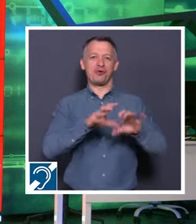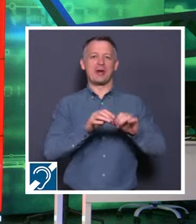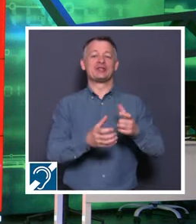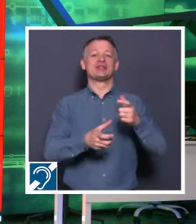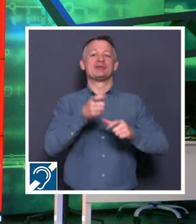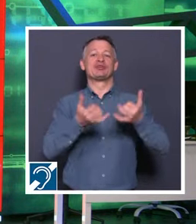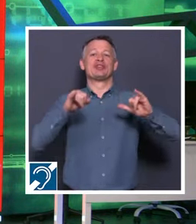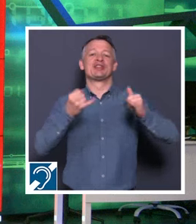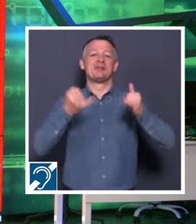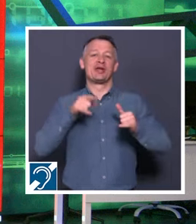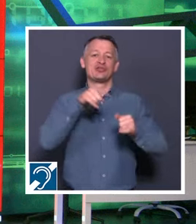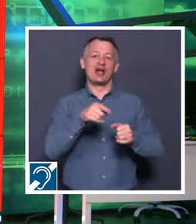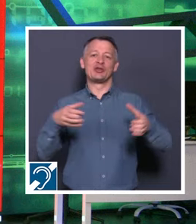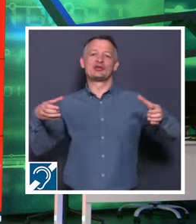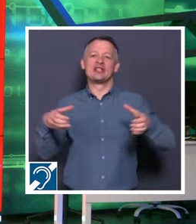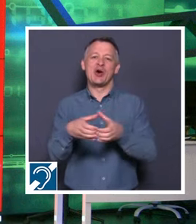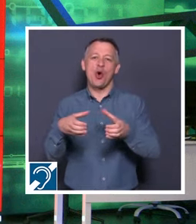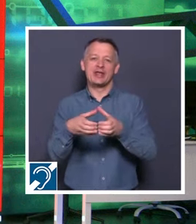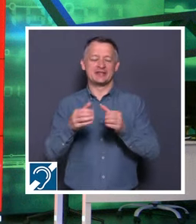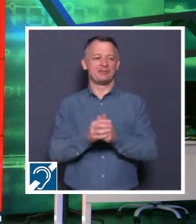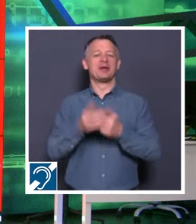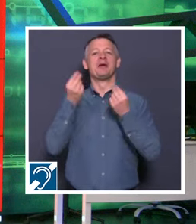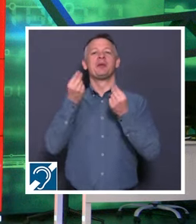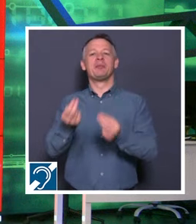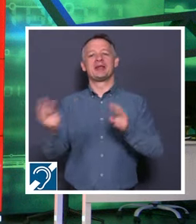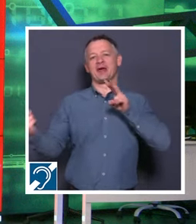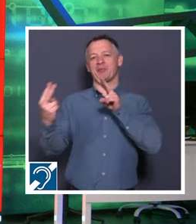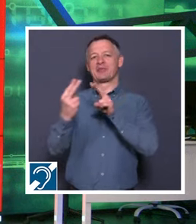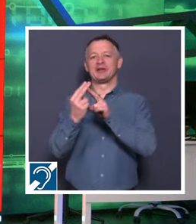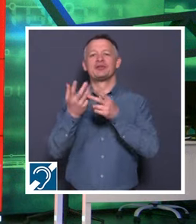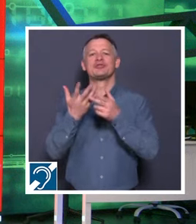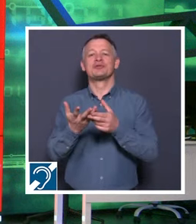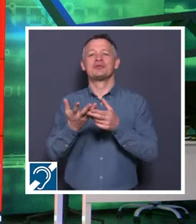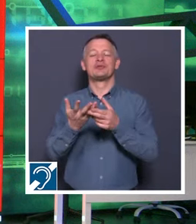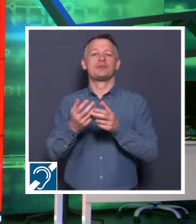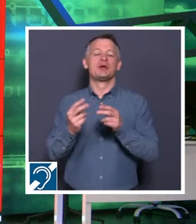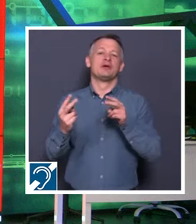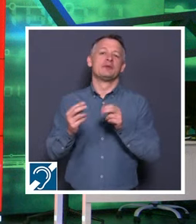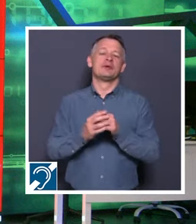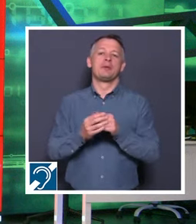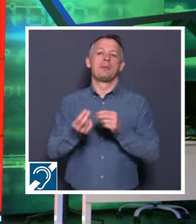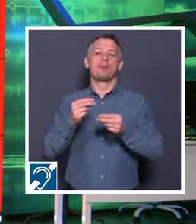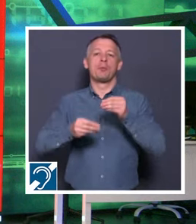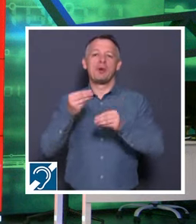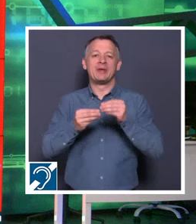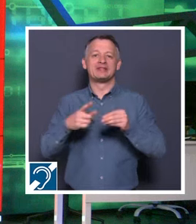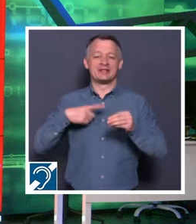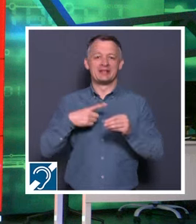în cadrul acestei coaliții. Bine te-am regăsit, Marius. Probleme sunt în privința candidaturilor la